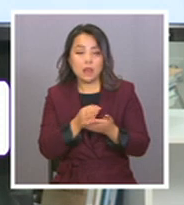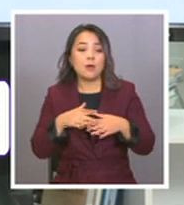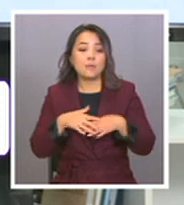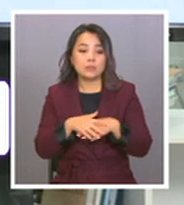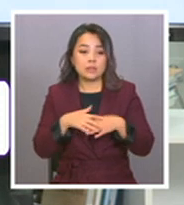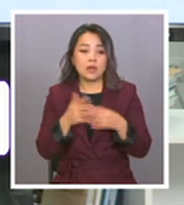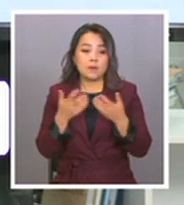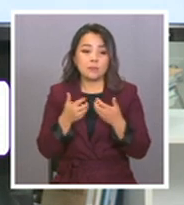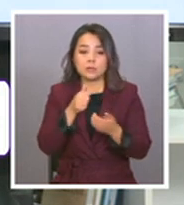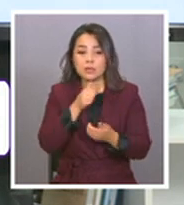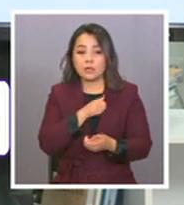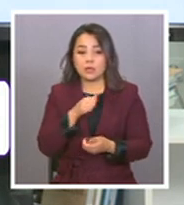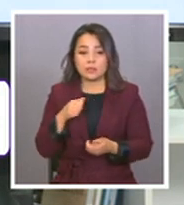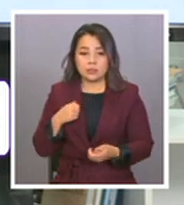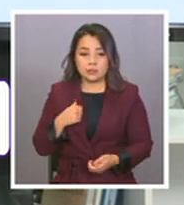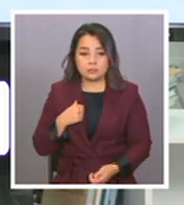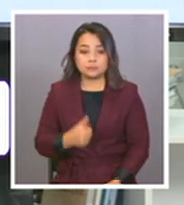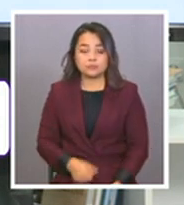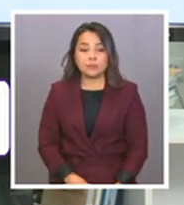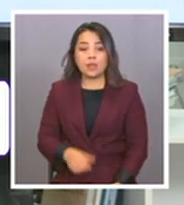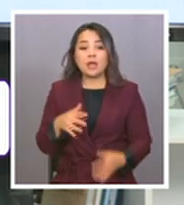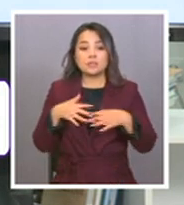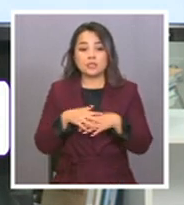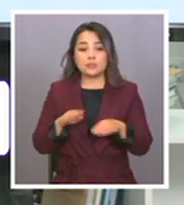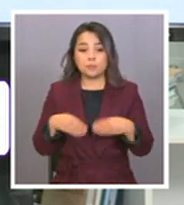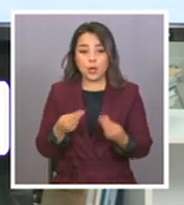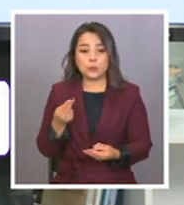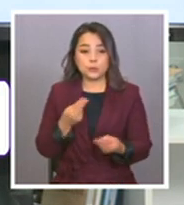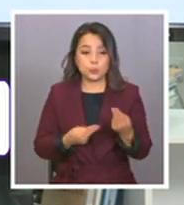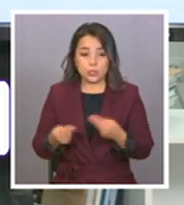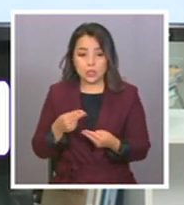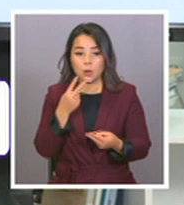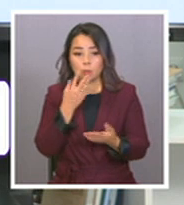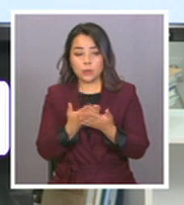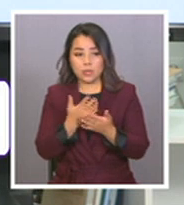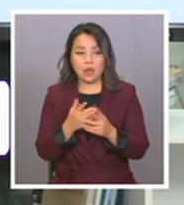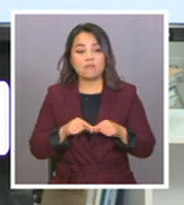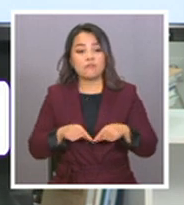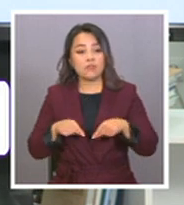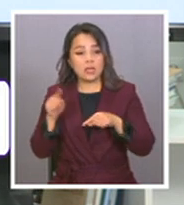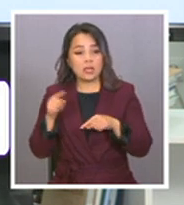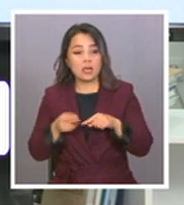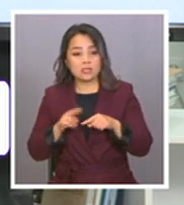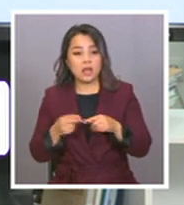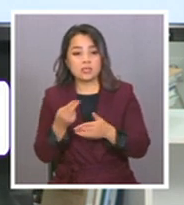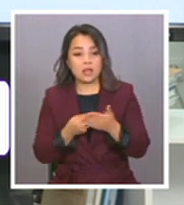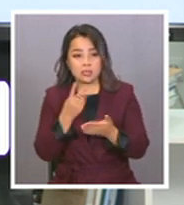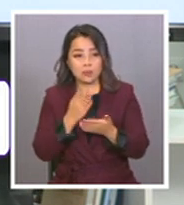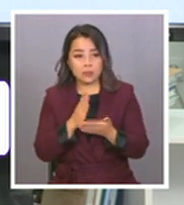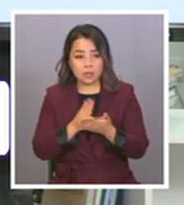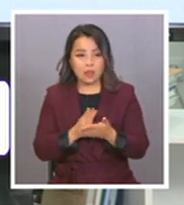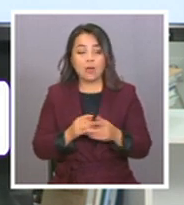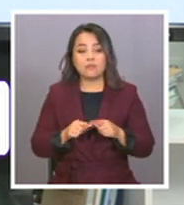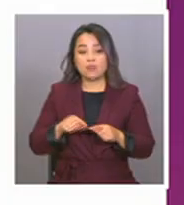бірге орындайық. Есеп берілсін, суретте көрсетілген векторларды жазыңыздар, және